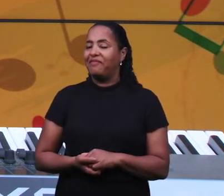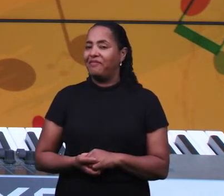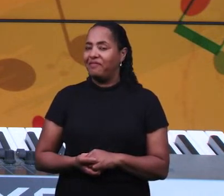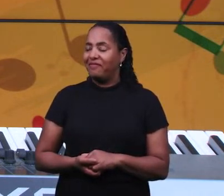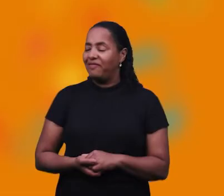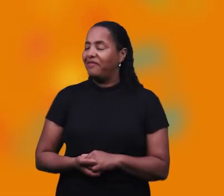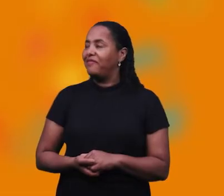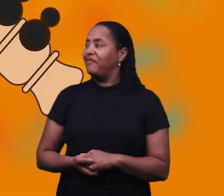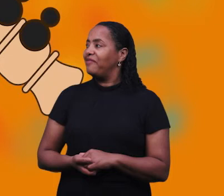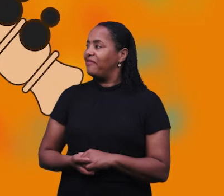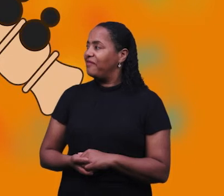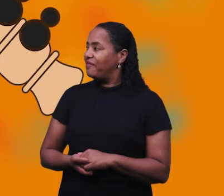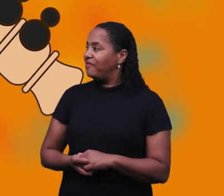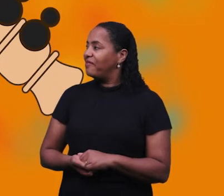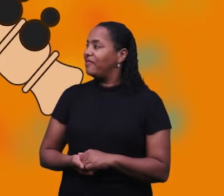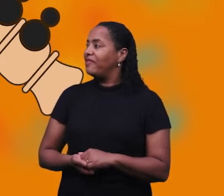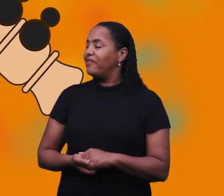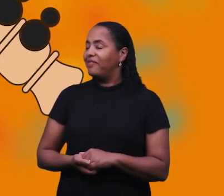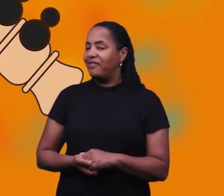lá.